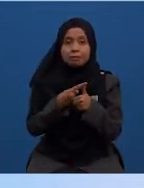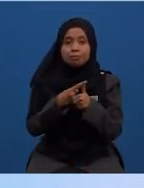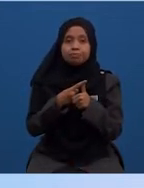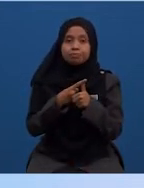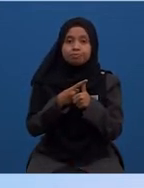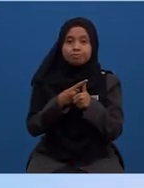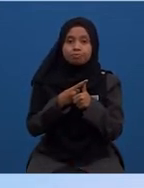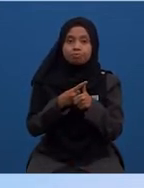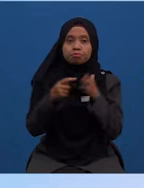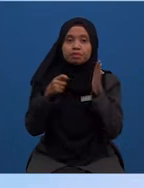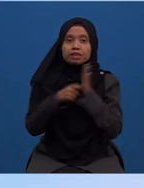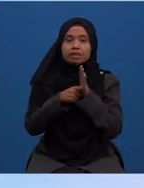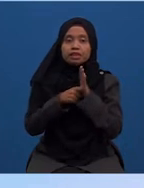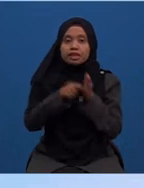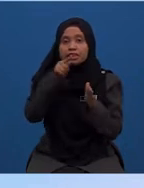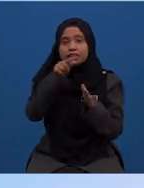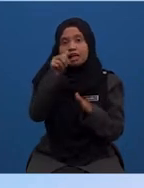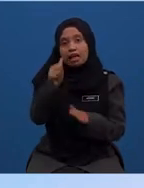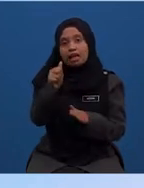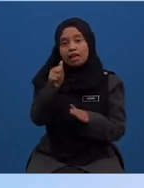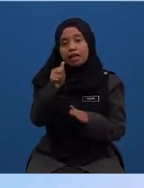Pertama, tandakan titik A.